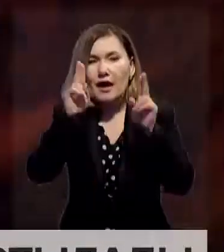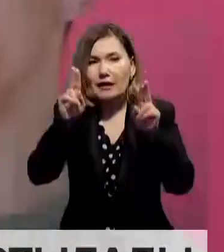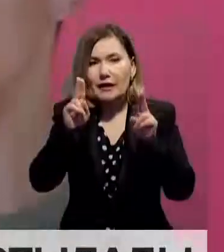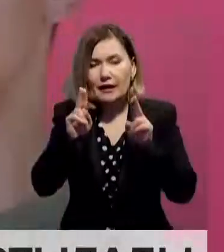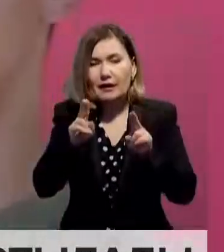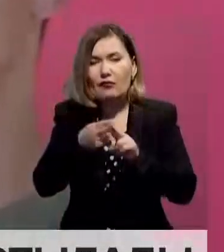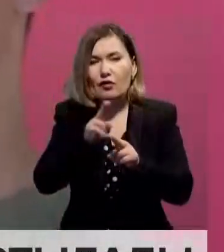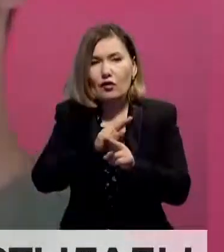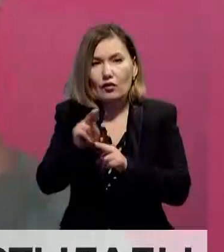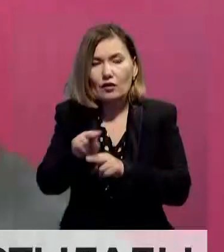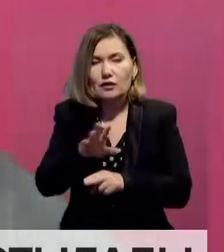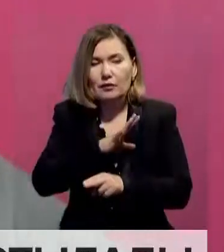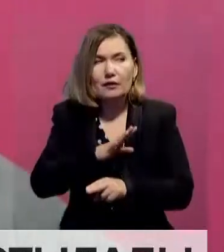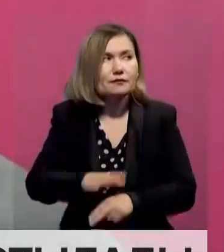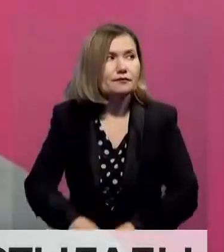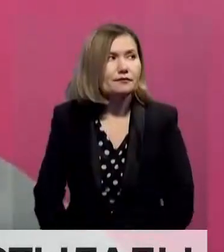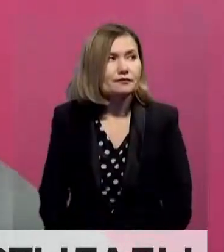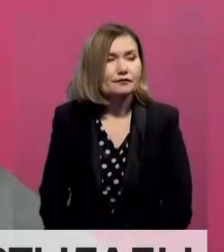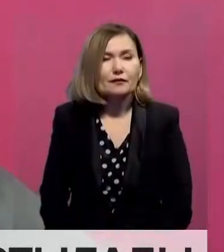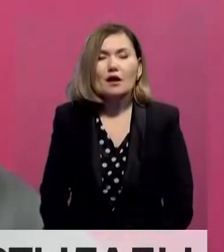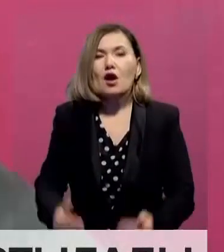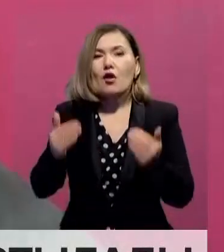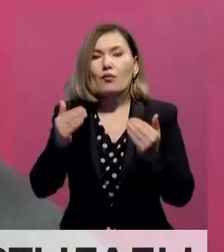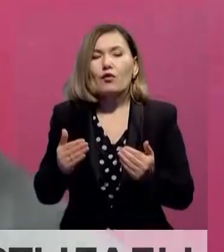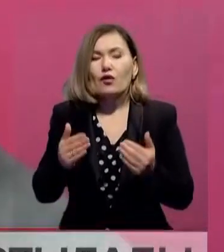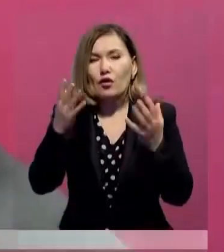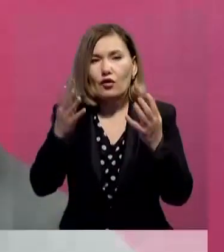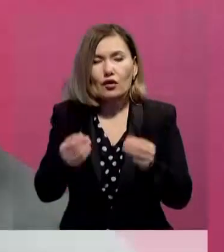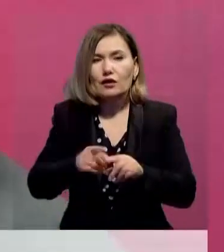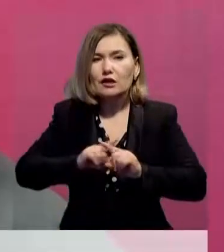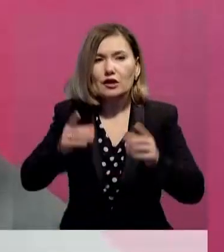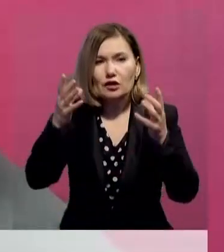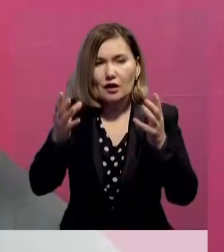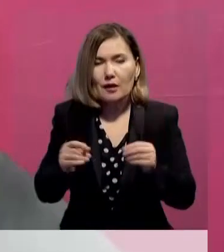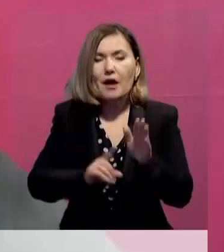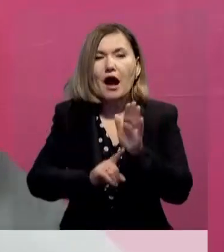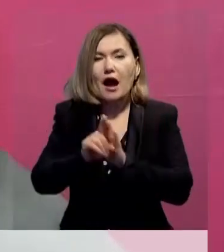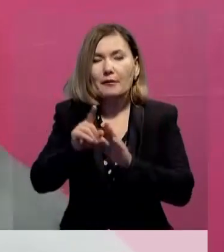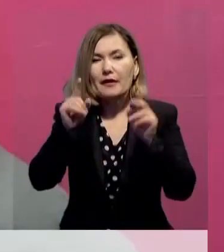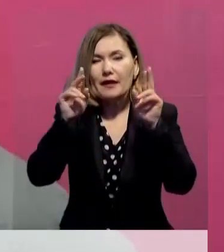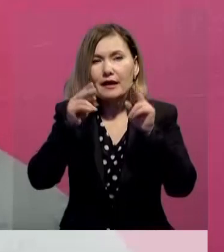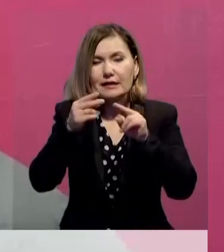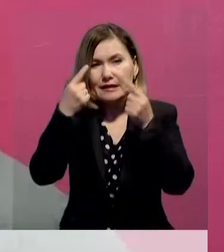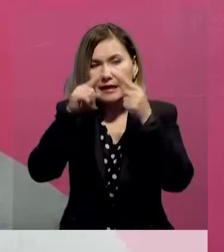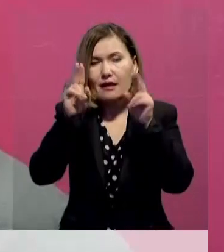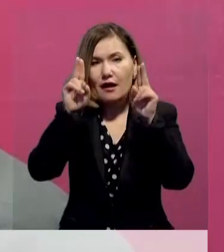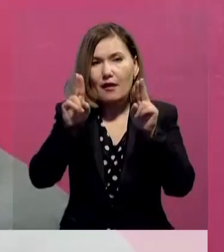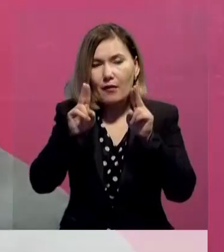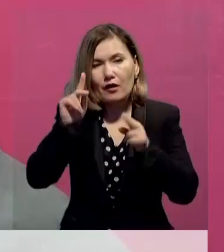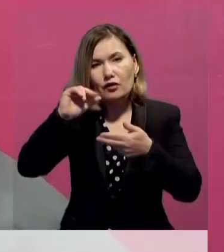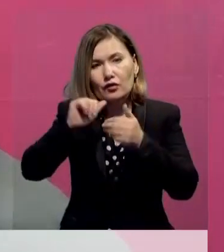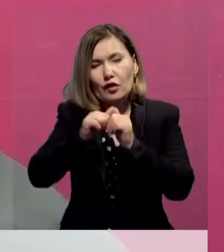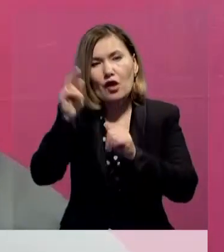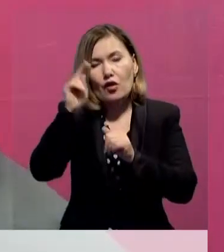басталды. Сегодня был крутой день. Бүгін мен үшін ерекше күн болды. Біз алдымен техникалық қауіпсіздік туралы нұсқаулықпен